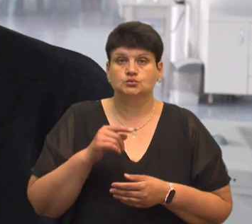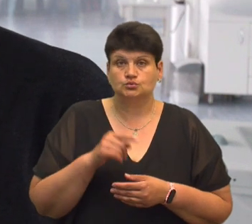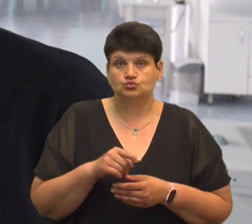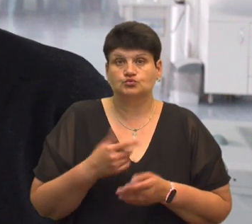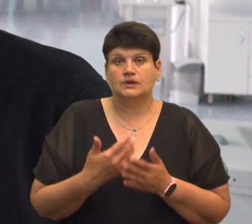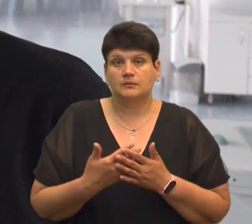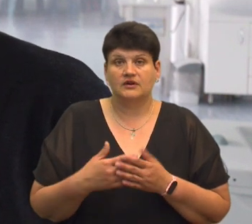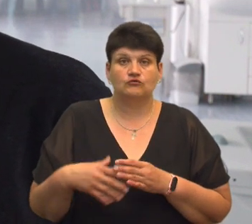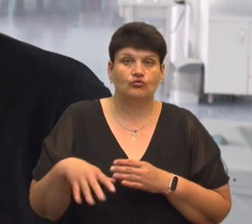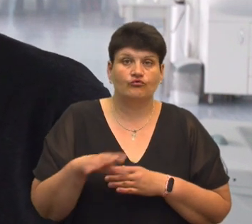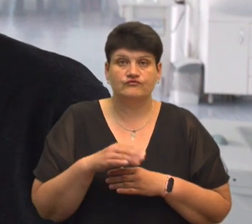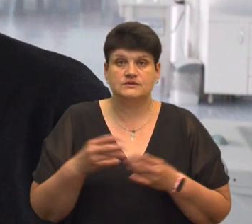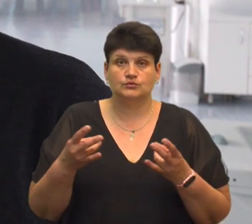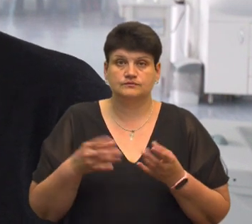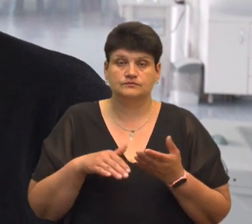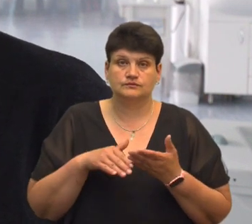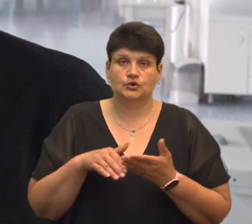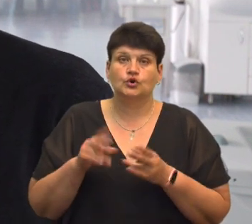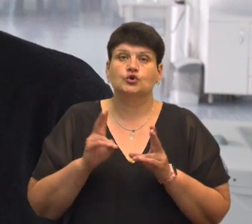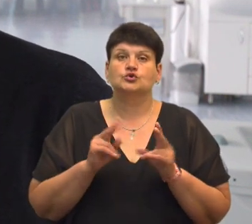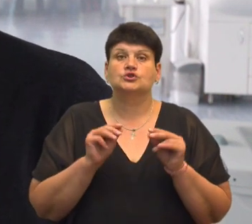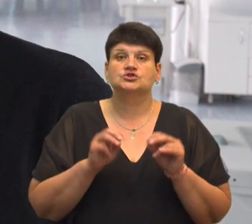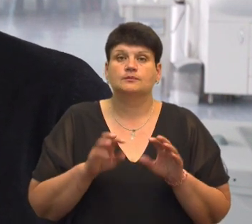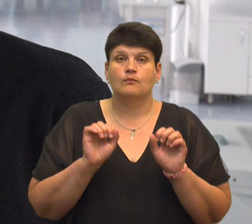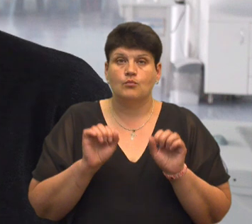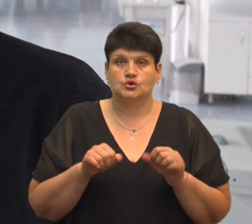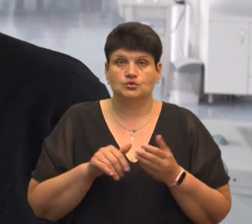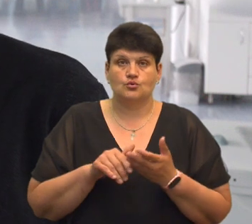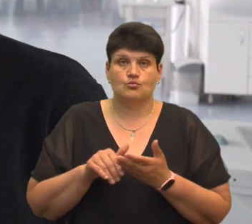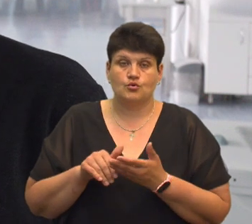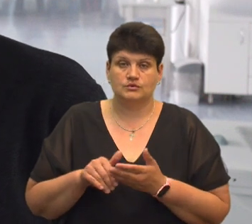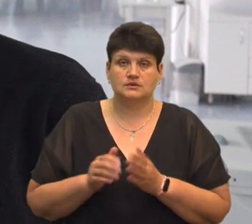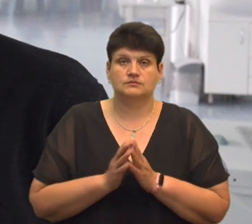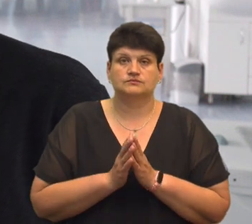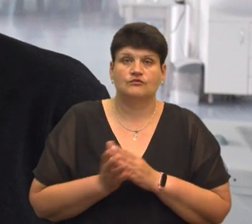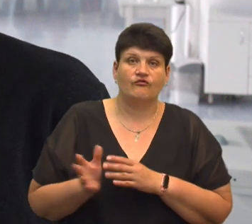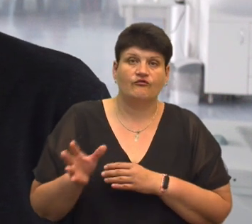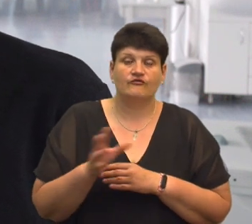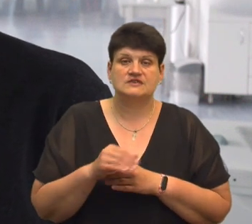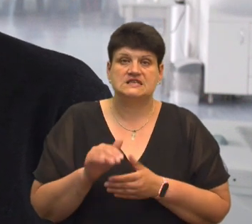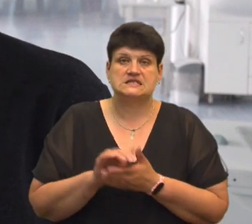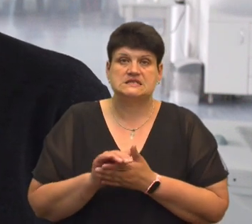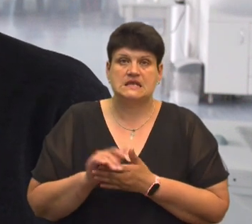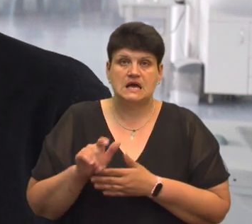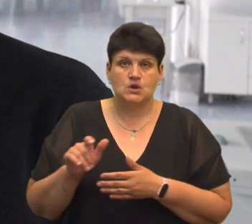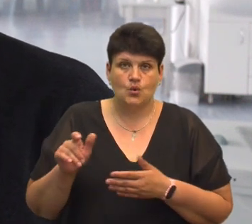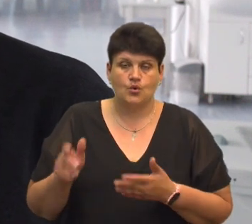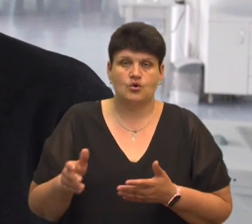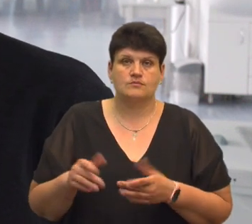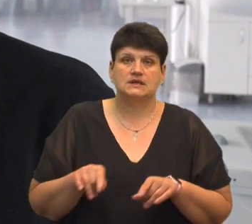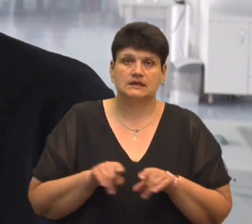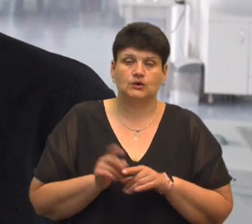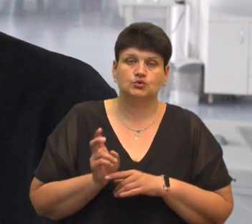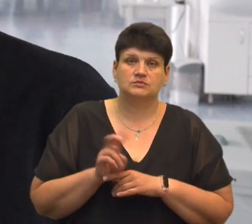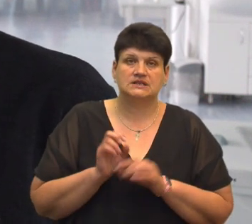напевно, всім потрібно долучатися, хто чим може допомогти, і закликаю всіх знайомих також прийти і